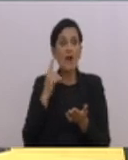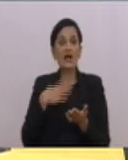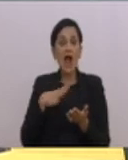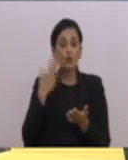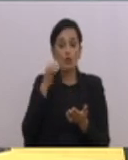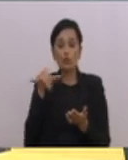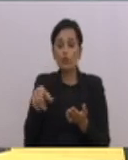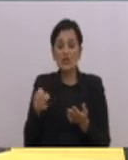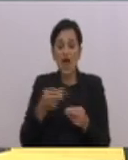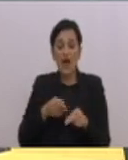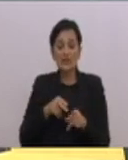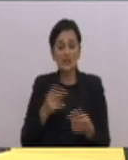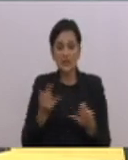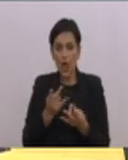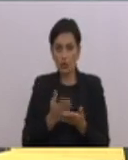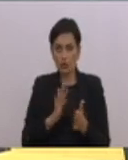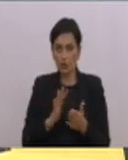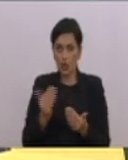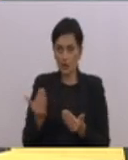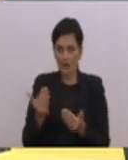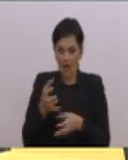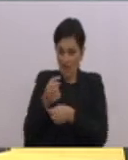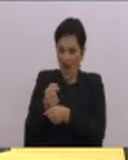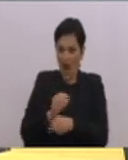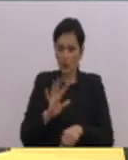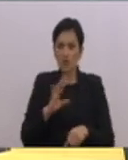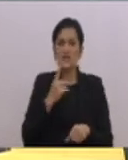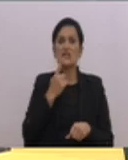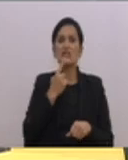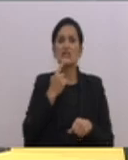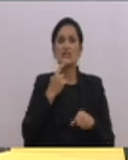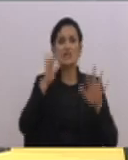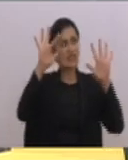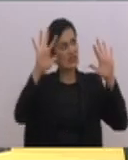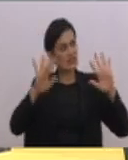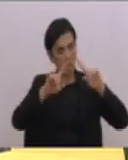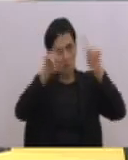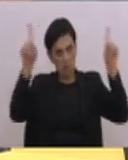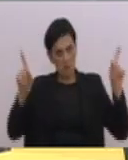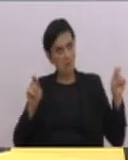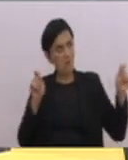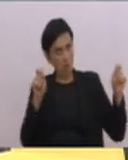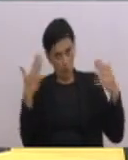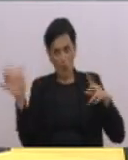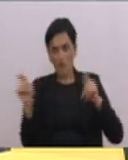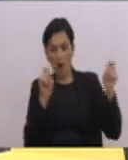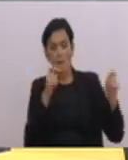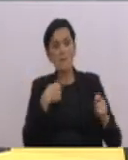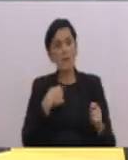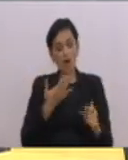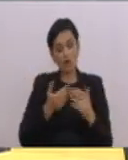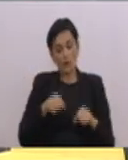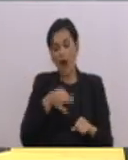საჭიროება არ აქვს. თქვენ ხო არ ნარგის ღუდათ. სისხლიანი ბანერები ხო ჩამოკიდეთ. მე შეიძლება არ მომწონდეს, მაგრამ რატომ არ უნდა კონდეს ამის გაკეთების